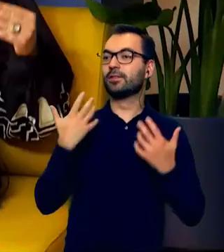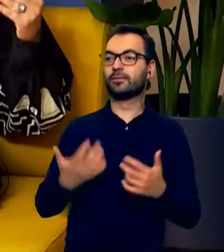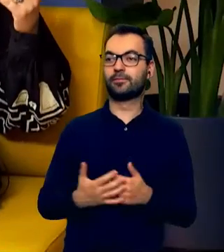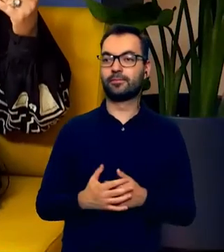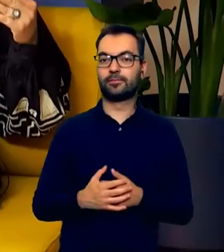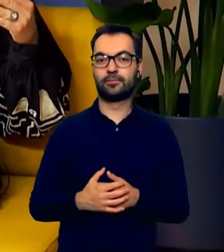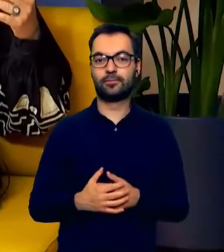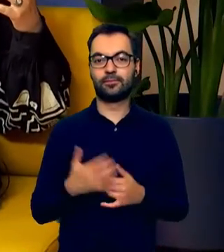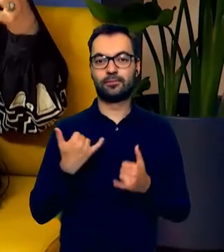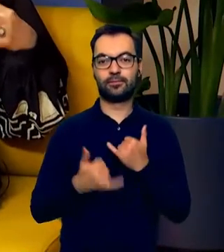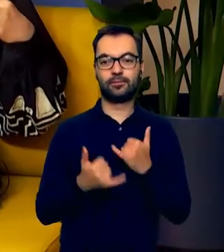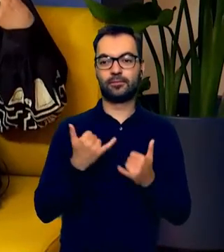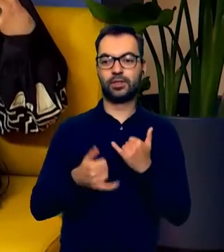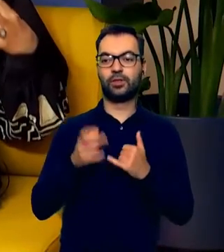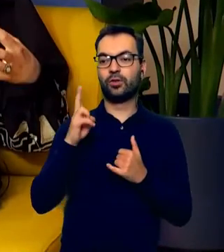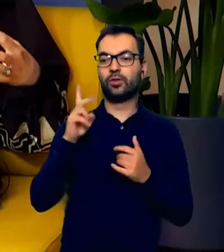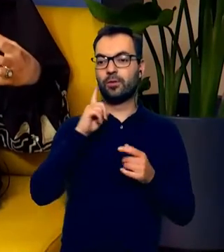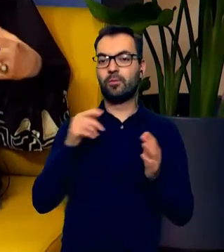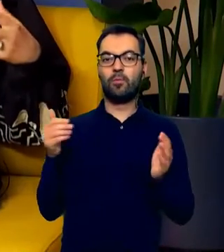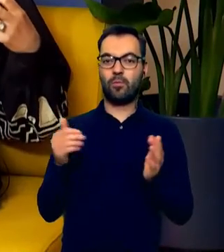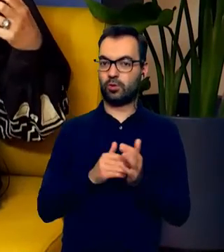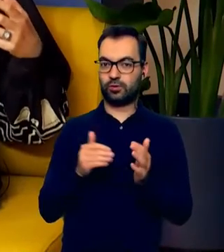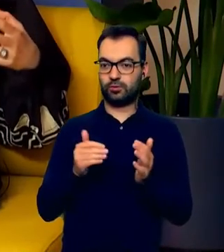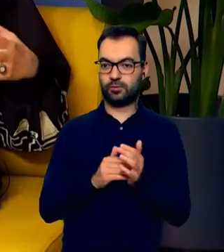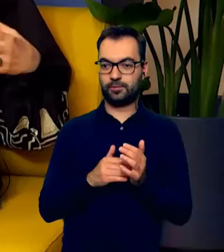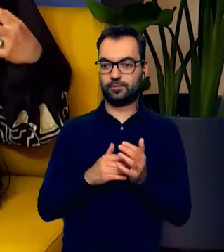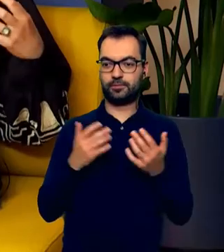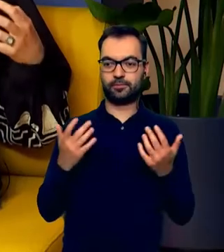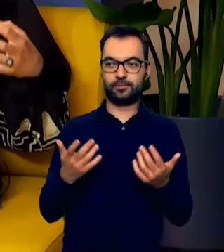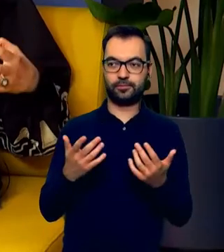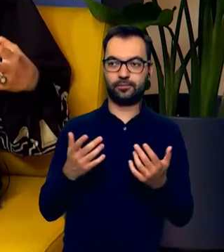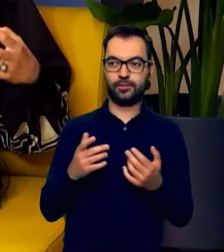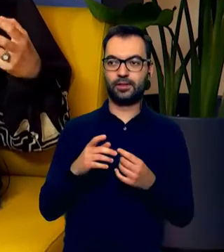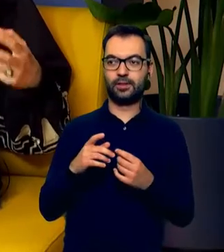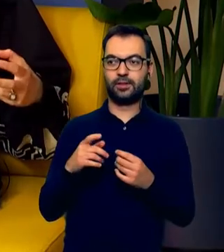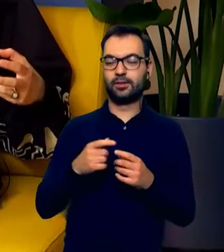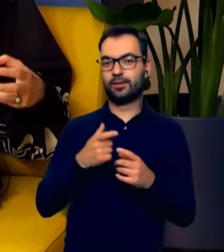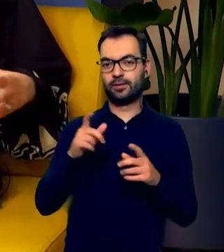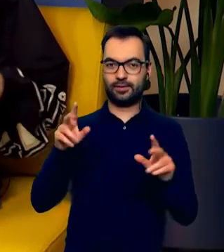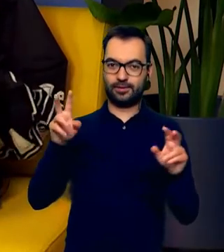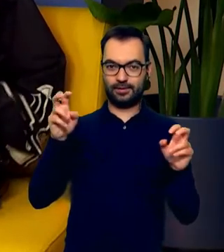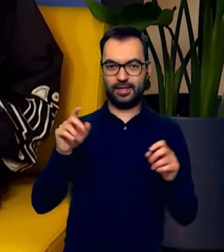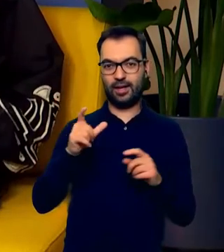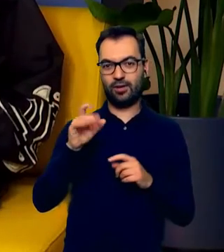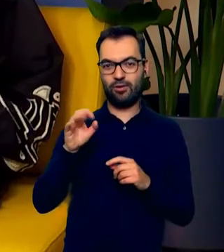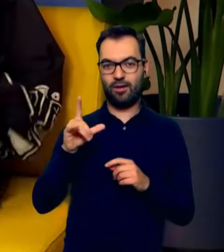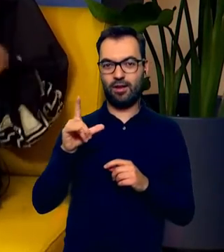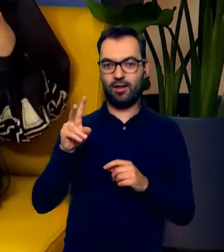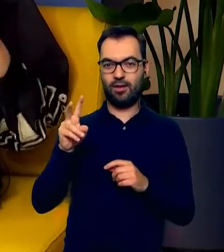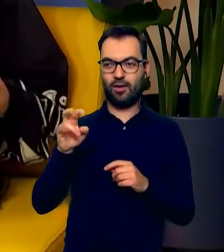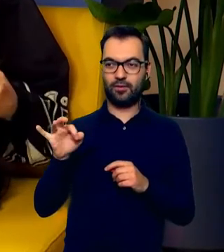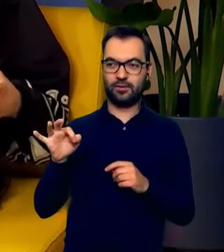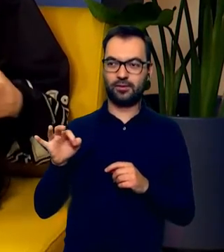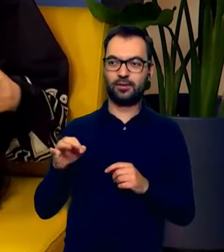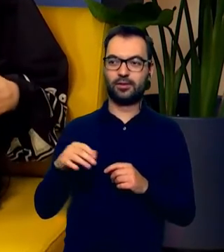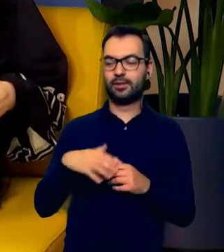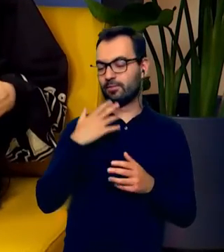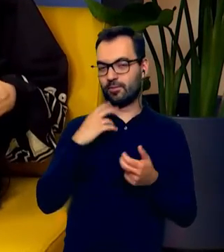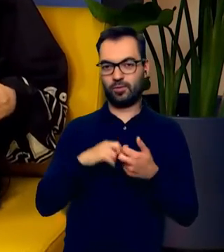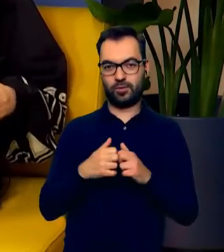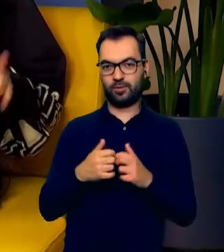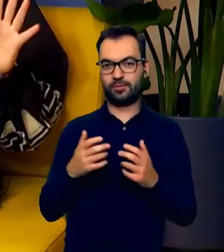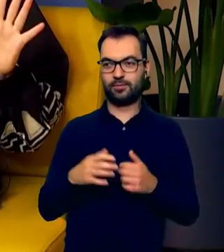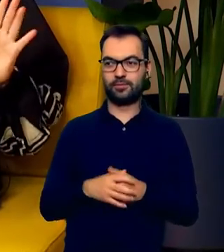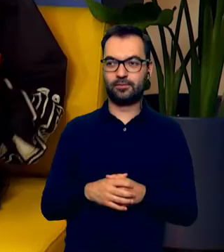że jeżeli ktoś potrzebuje takich koelizmów, to s'il vous plaît, jeśli to